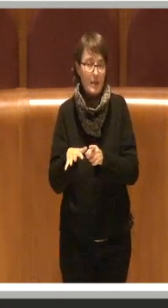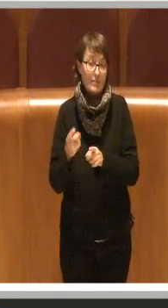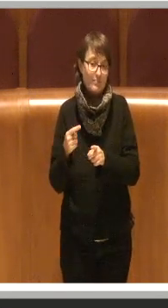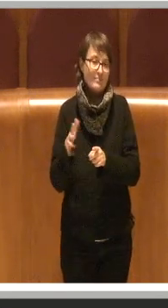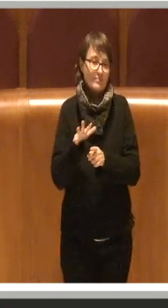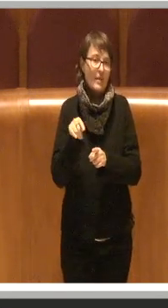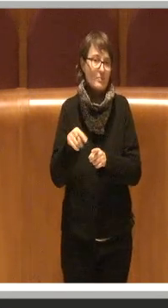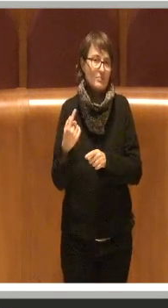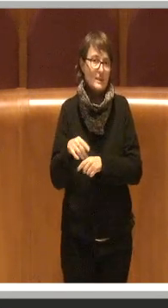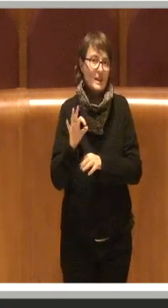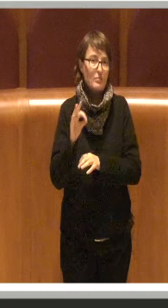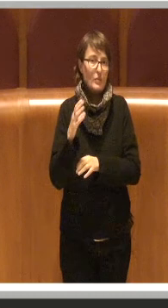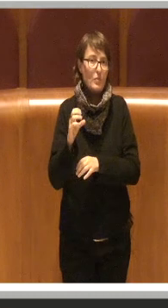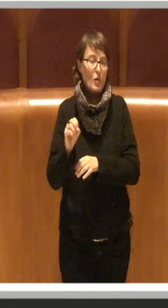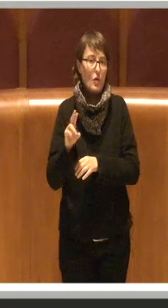Corviale,